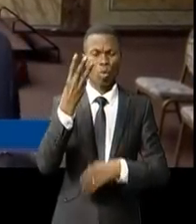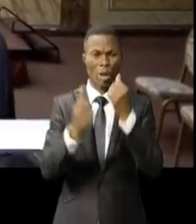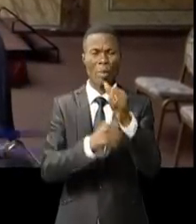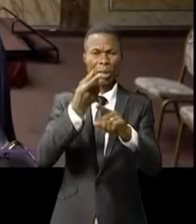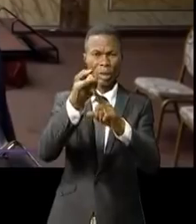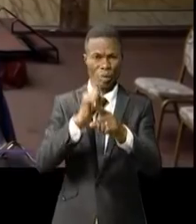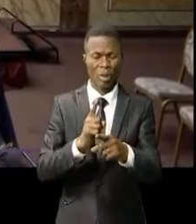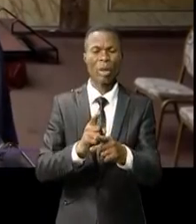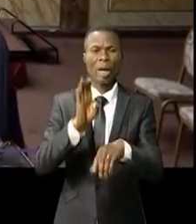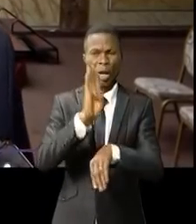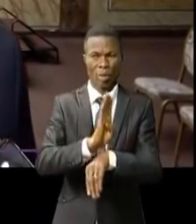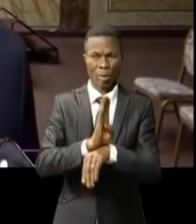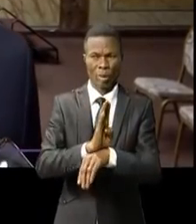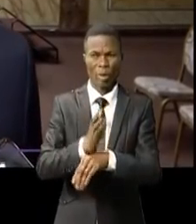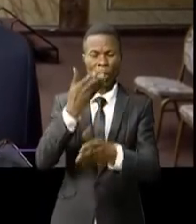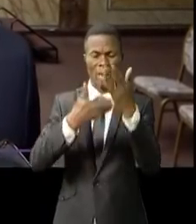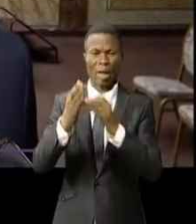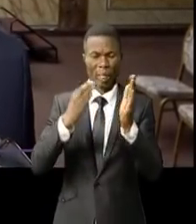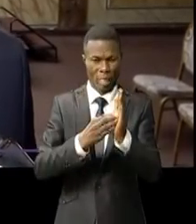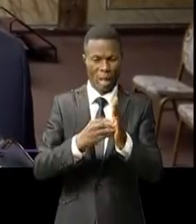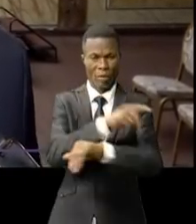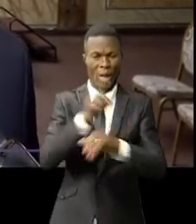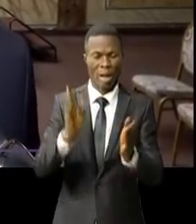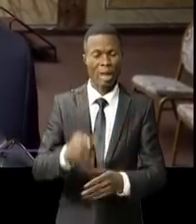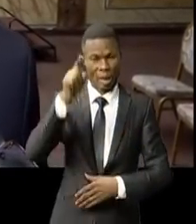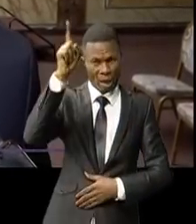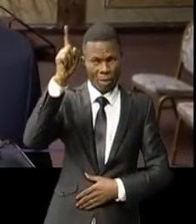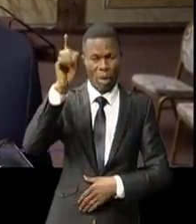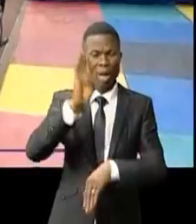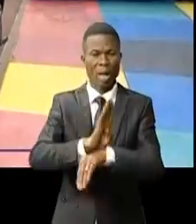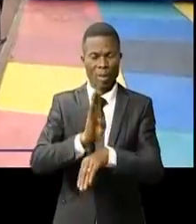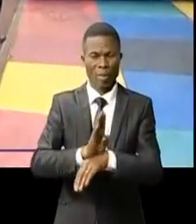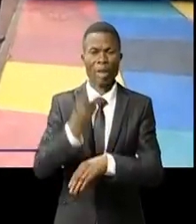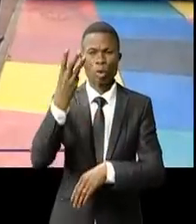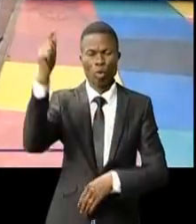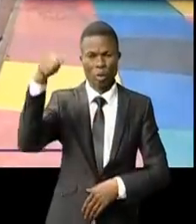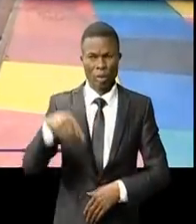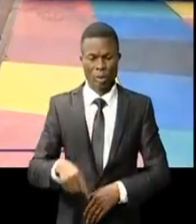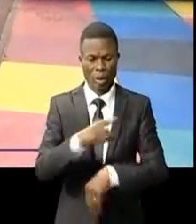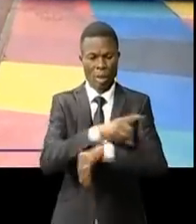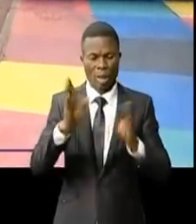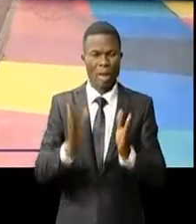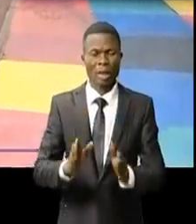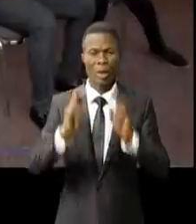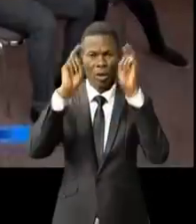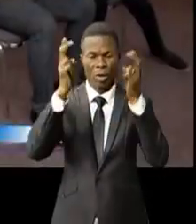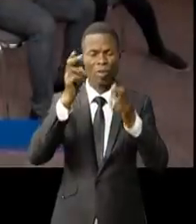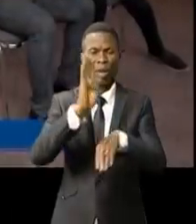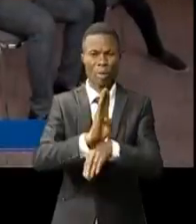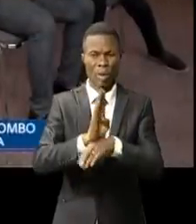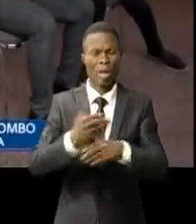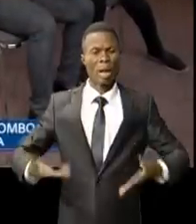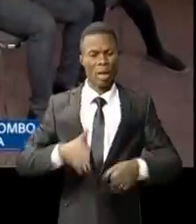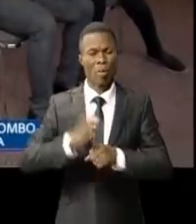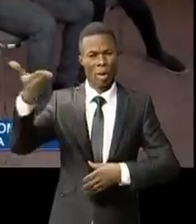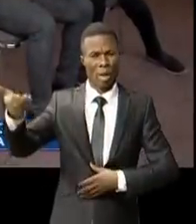qui représentons les 9, puisqu'il y a 9 administrateurs maires à Brazzaville. Les administrateurs maires ont apprécié l'accueil,